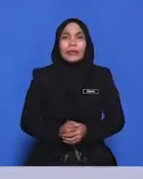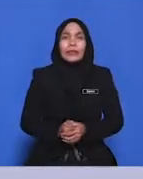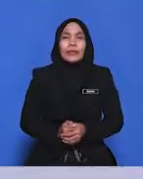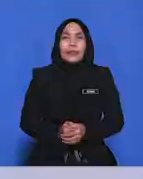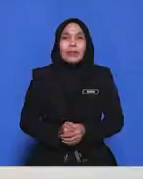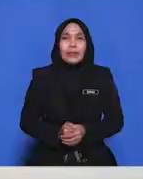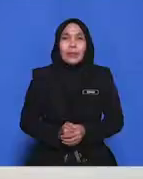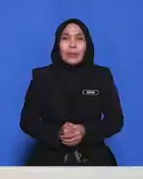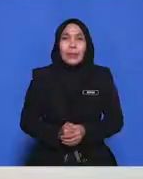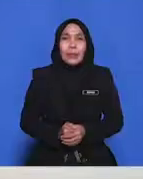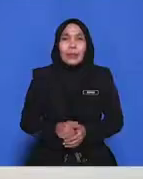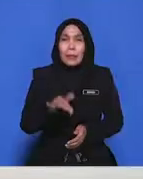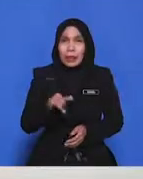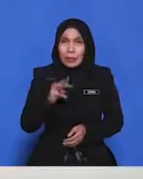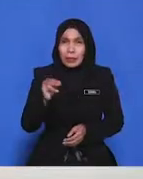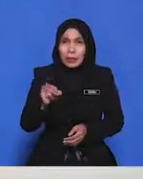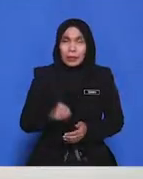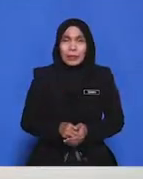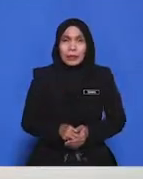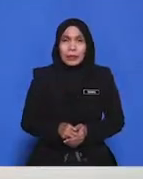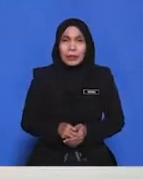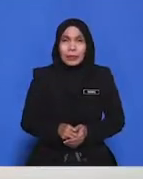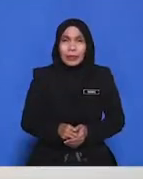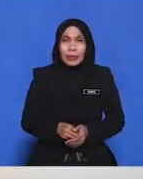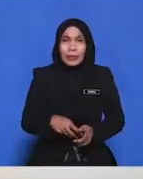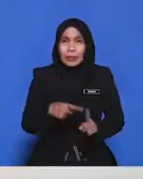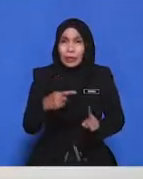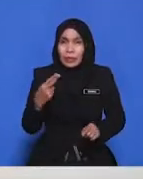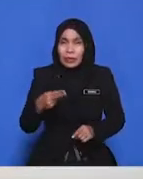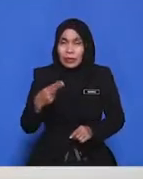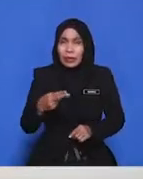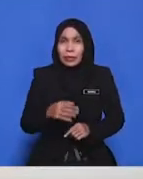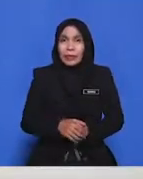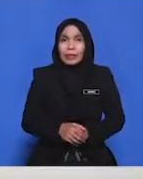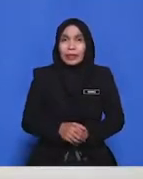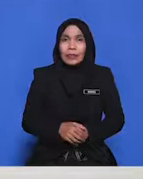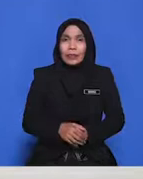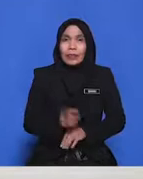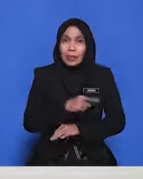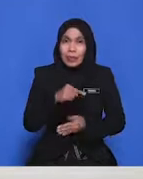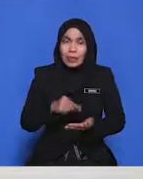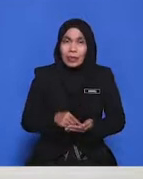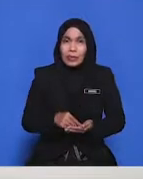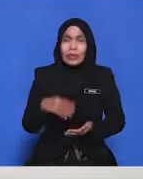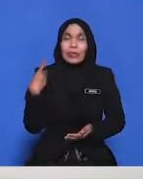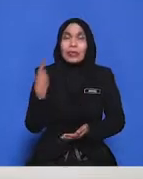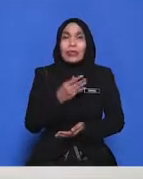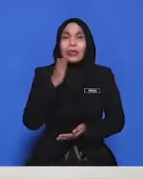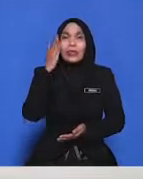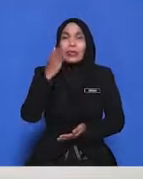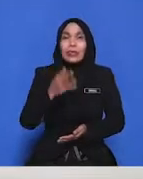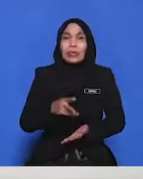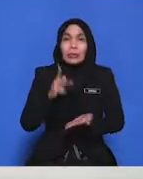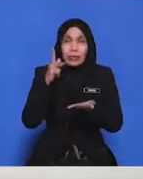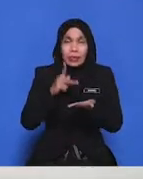penjajahan. Ya, murid-murid, daripada sejarah tadi, hari ini kita akan berkenalan dengan